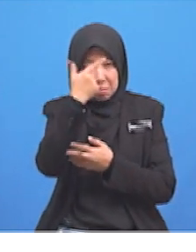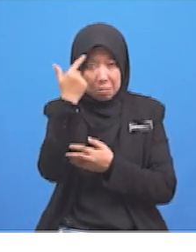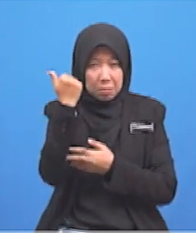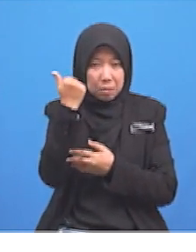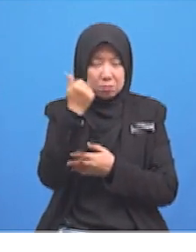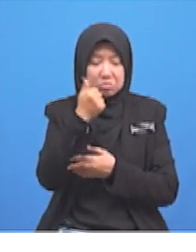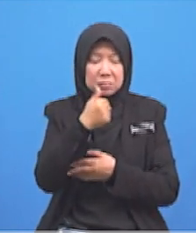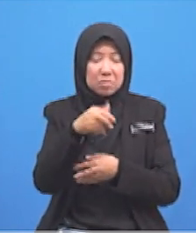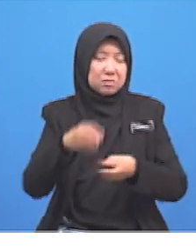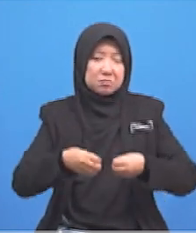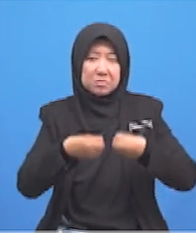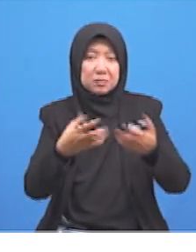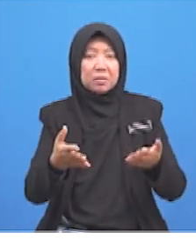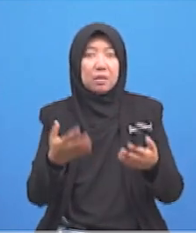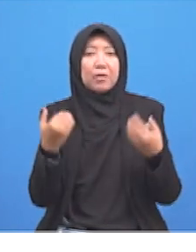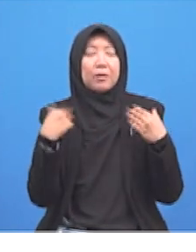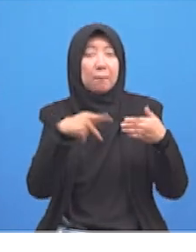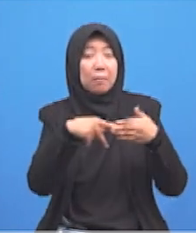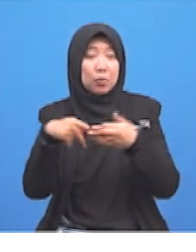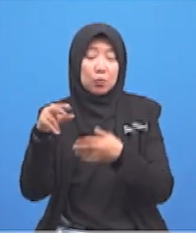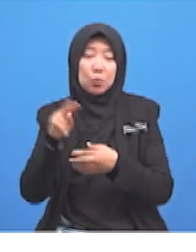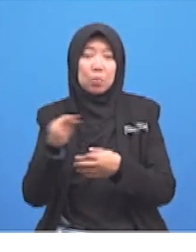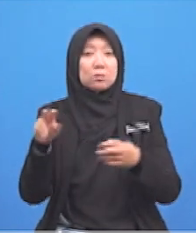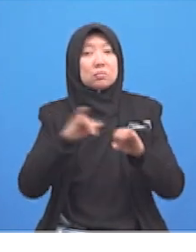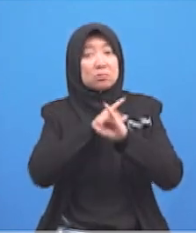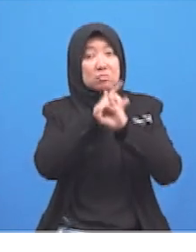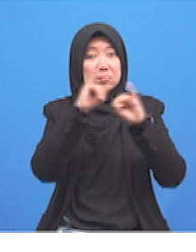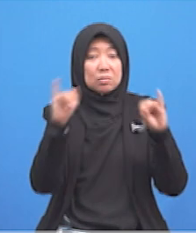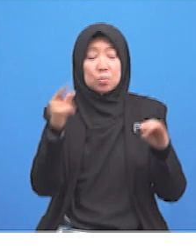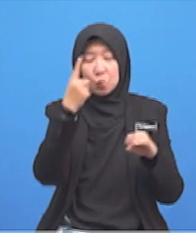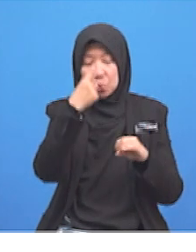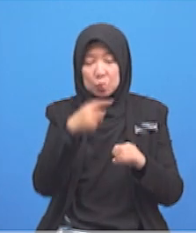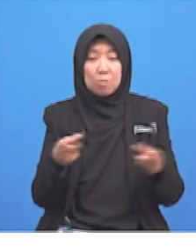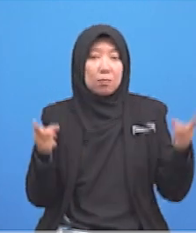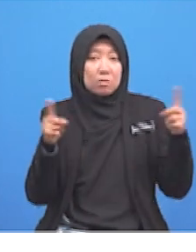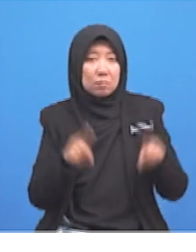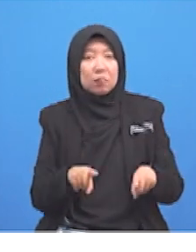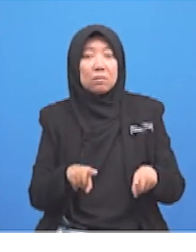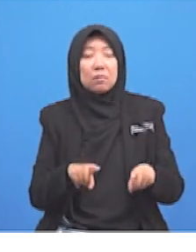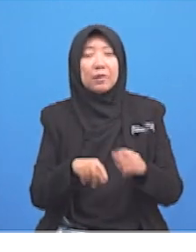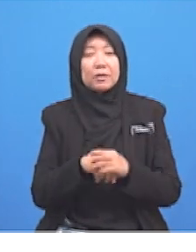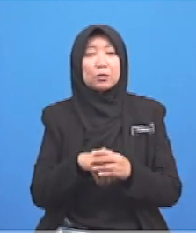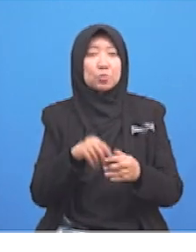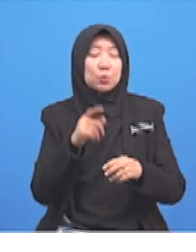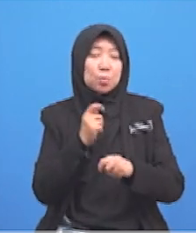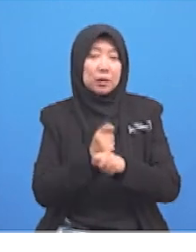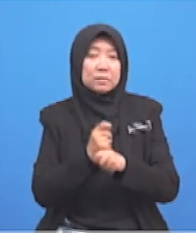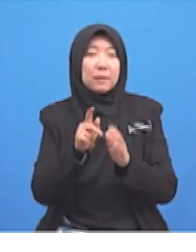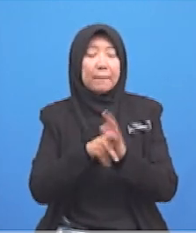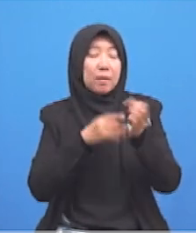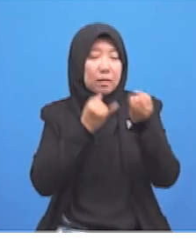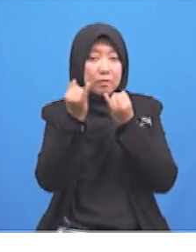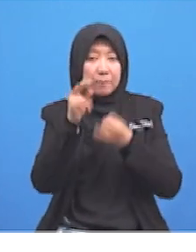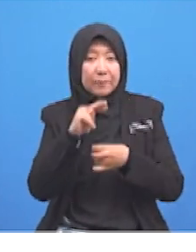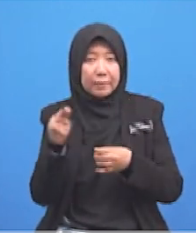tidak diberikan garis panduan yang jelas untuk melaksanakan tugas pentadbiran sehingga